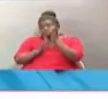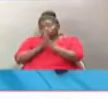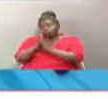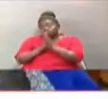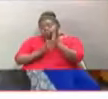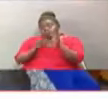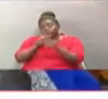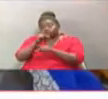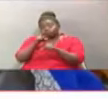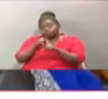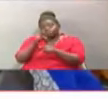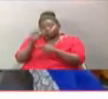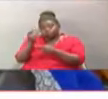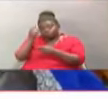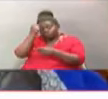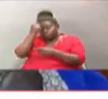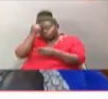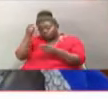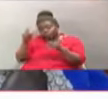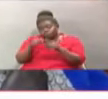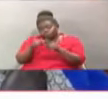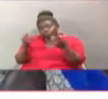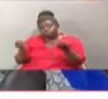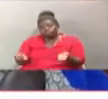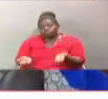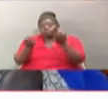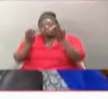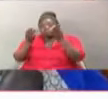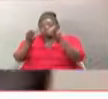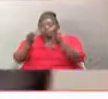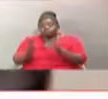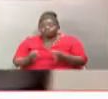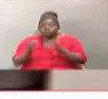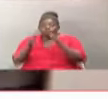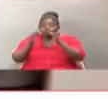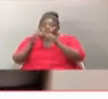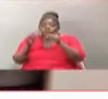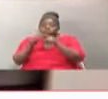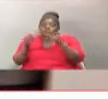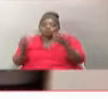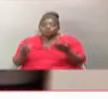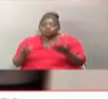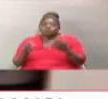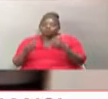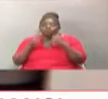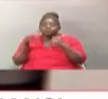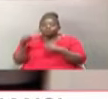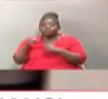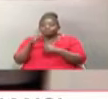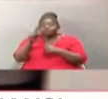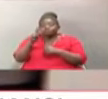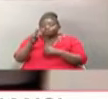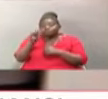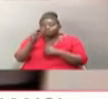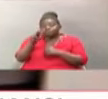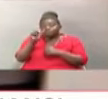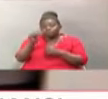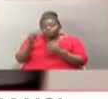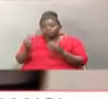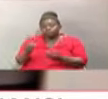gavumenti n'ekkanisa ezigendereddwamu okusitula ennyingiza y'amaka. N'omulabirizi w'obulabirizi bwa Bunyoro Kitala, Right Reverend